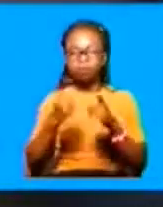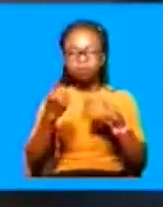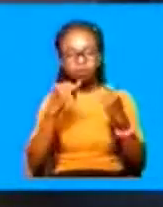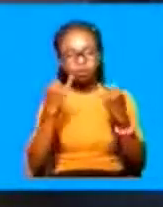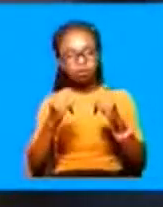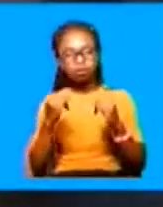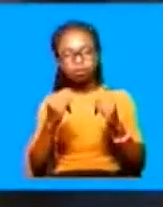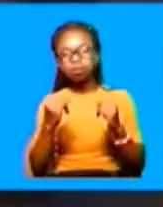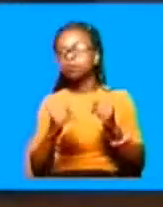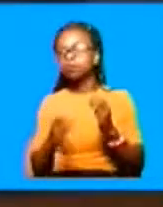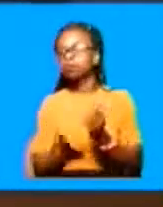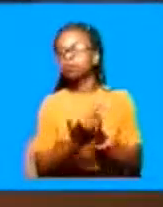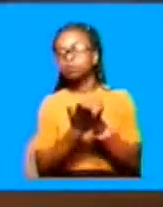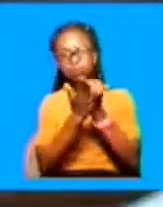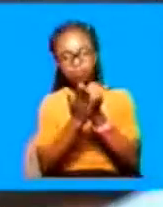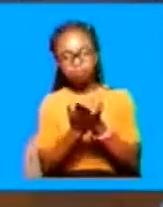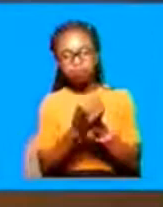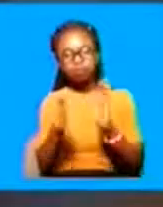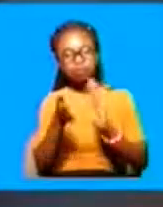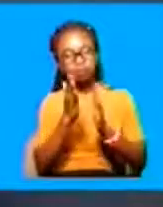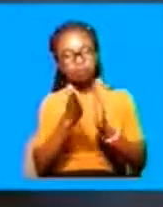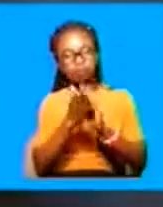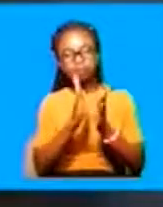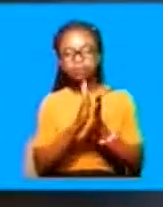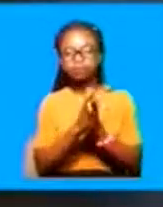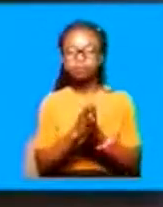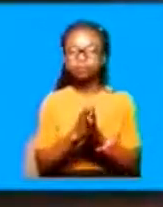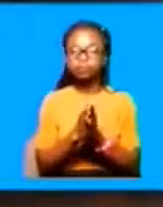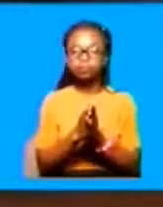gitemo mondo mi gikony seche giko maber piyo.